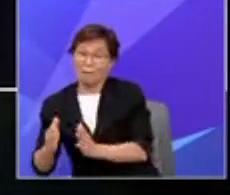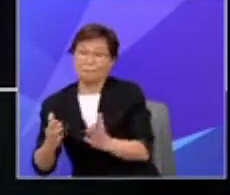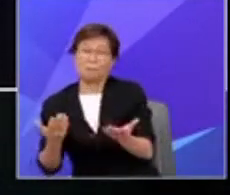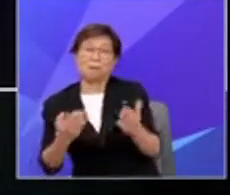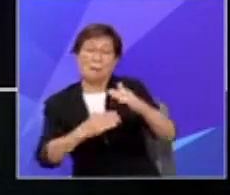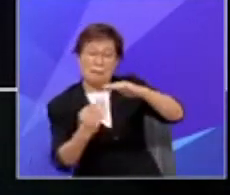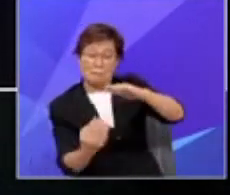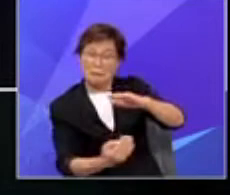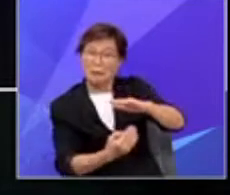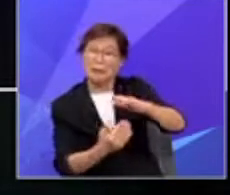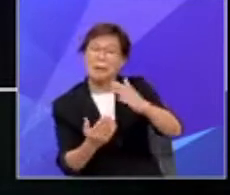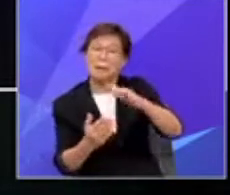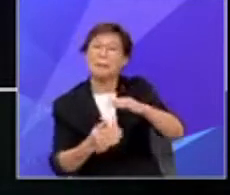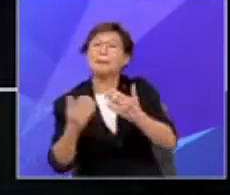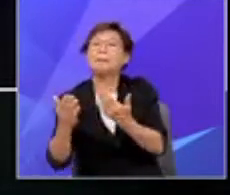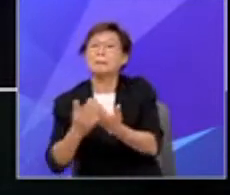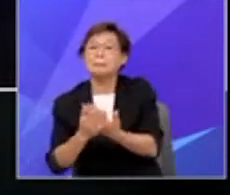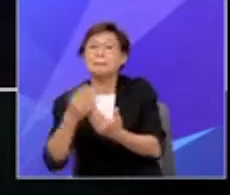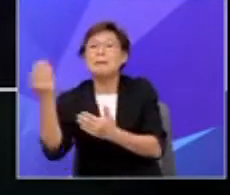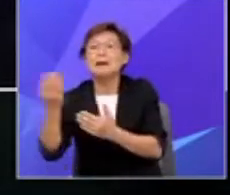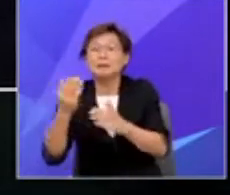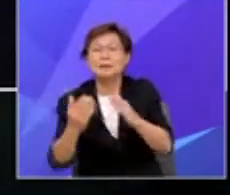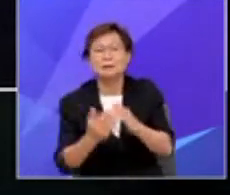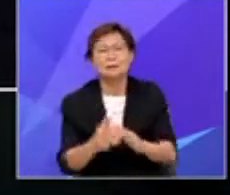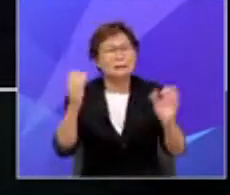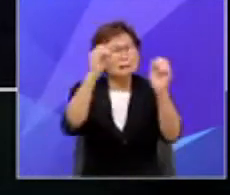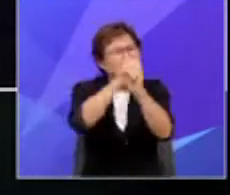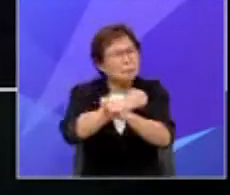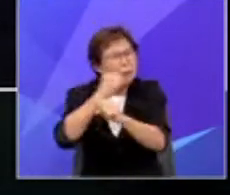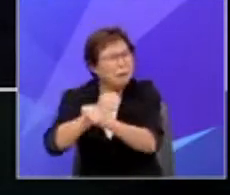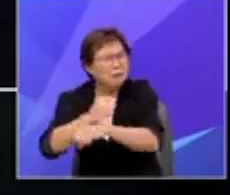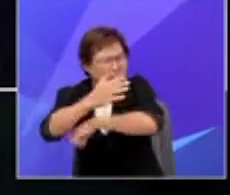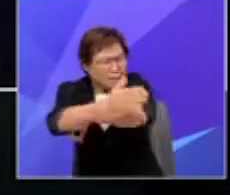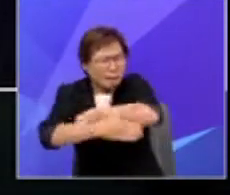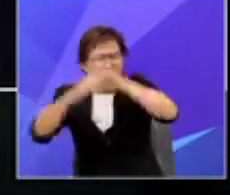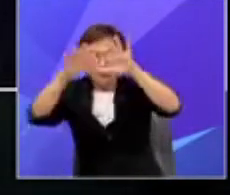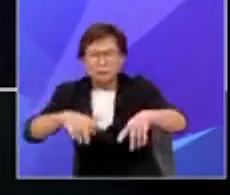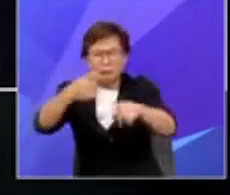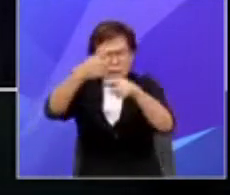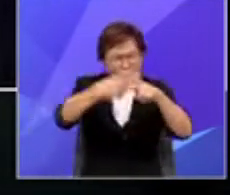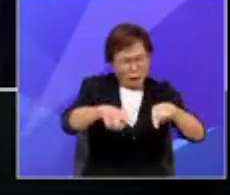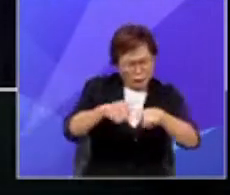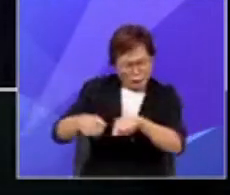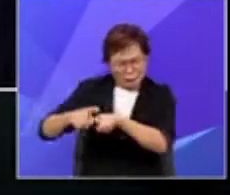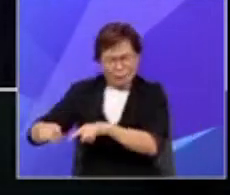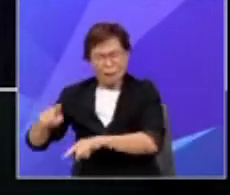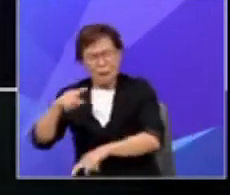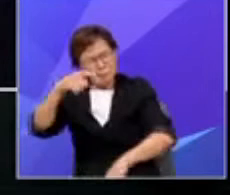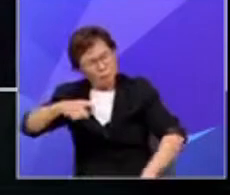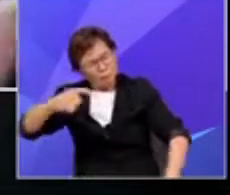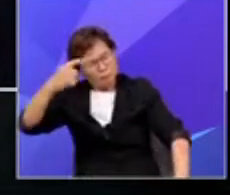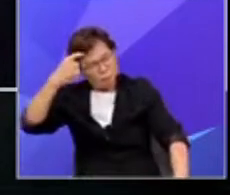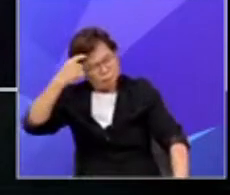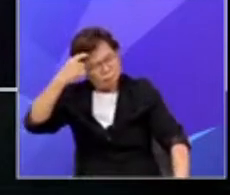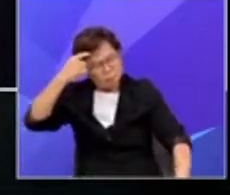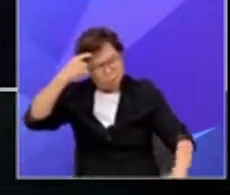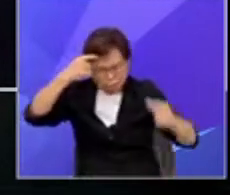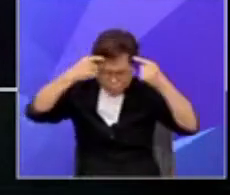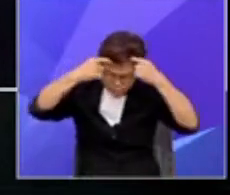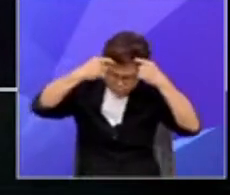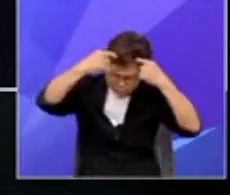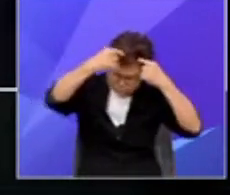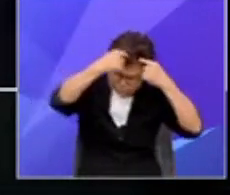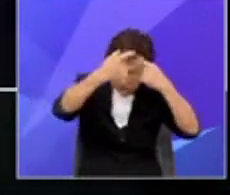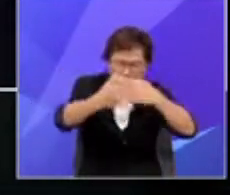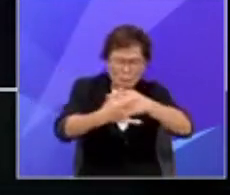kalau kita tengok ka badan disetiap negara ASEAN tuh agak berlainan dan memerlukan daya pikiran dan teknik yang lain juga